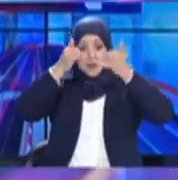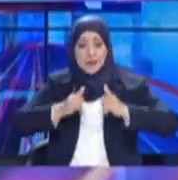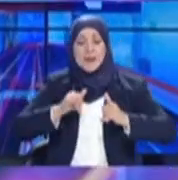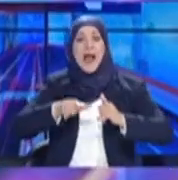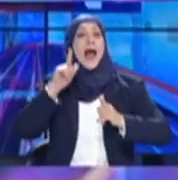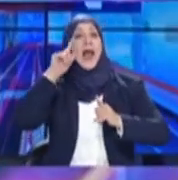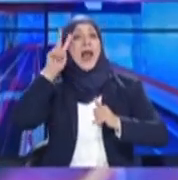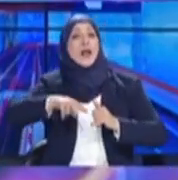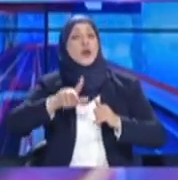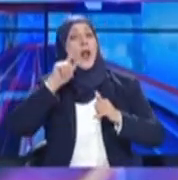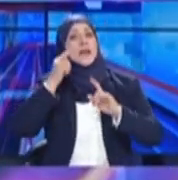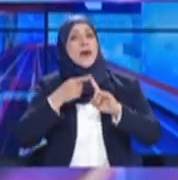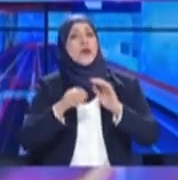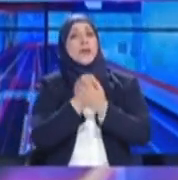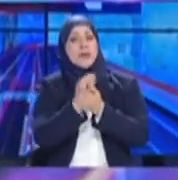الغسل جيدا